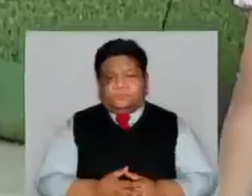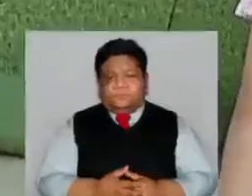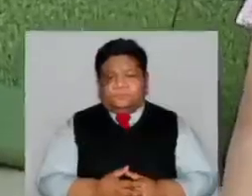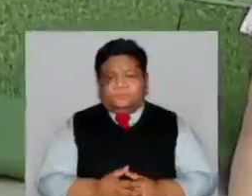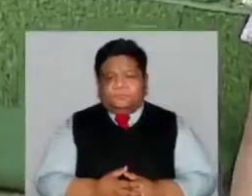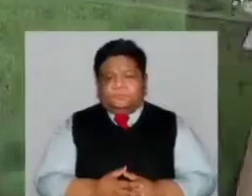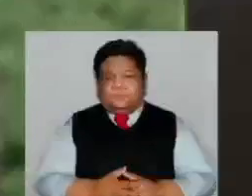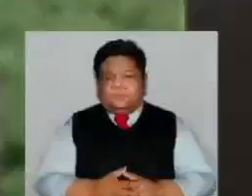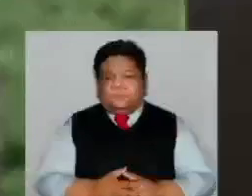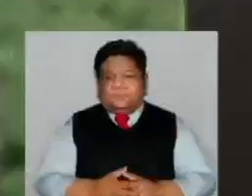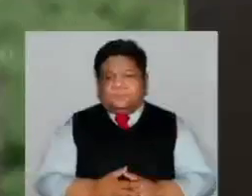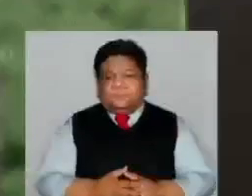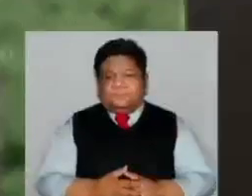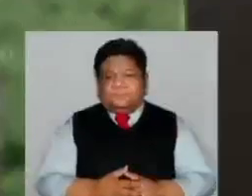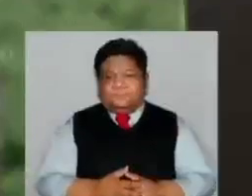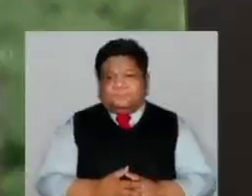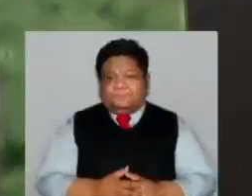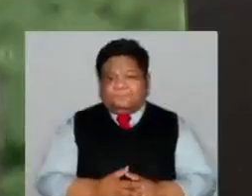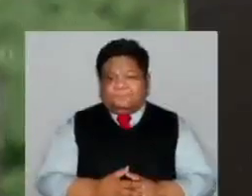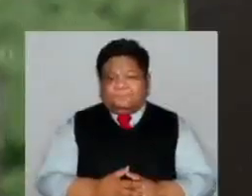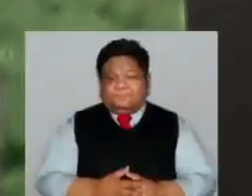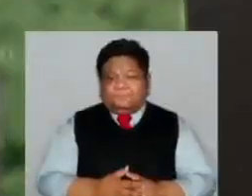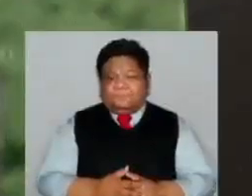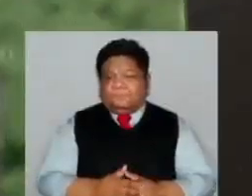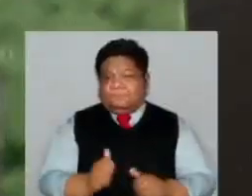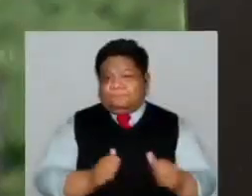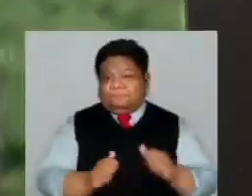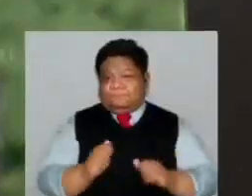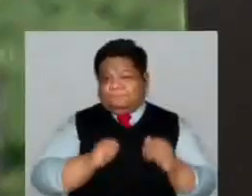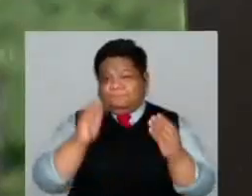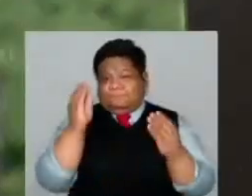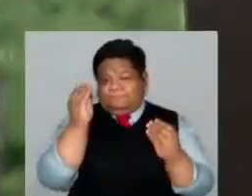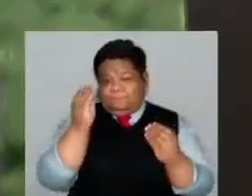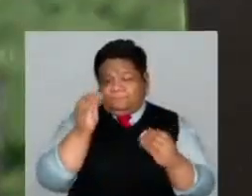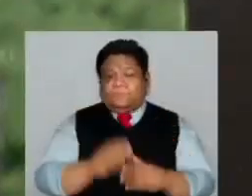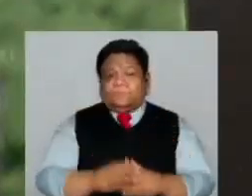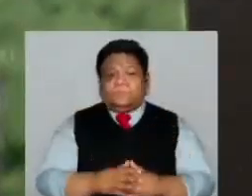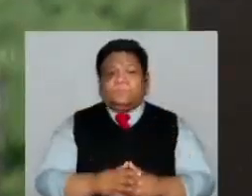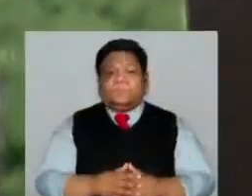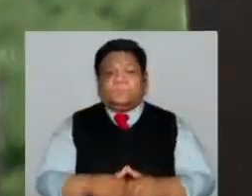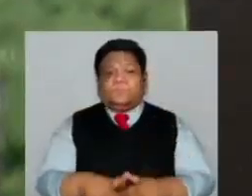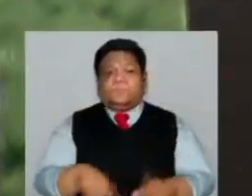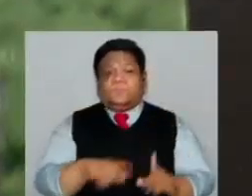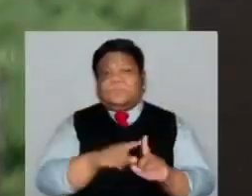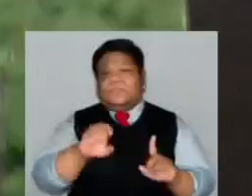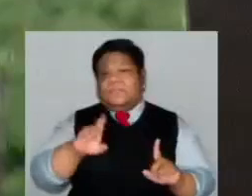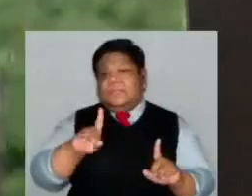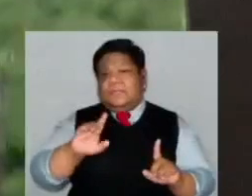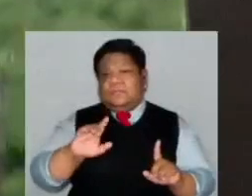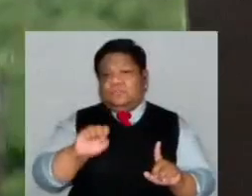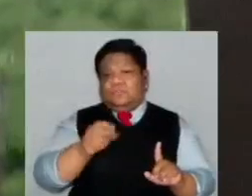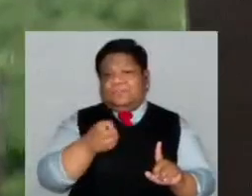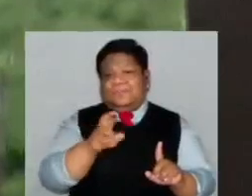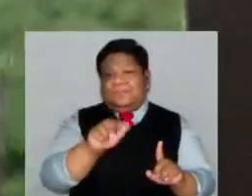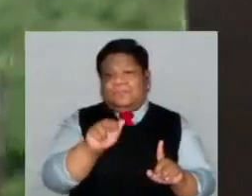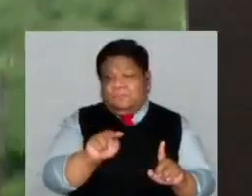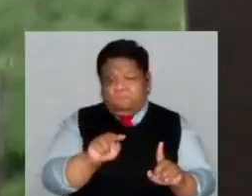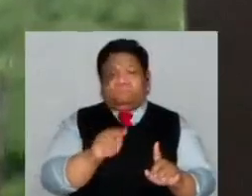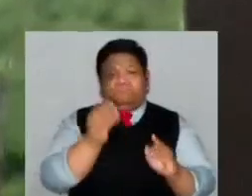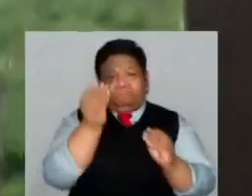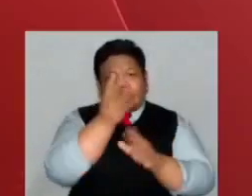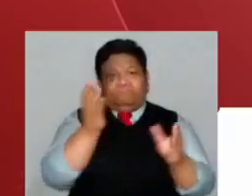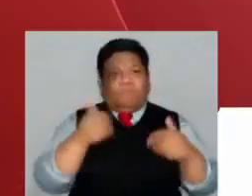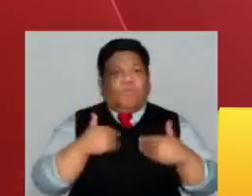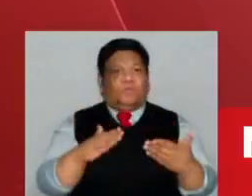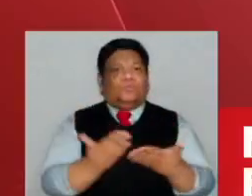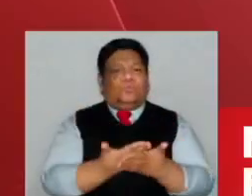Sheerans unite! Inanunsyo ni multi-awarded singer-songwriter Ed Sheeran na may bago siyang album.